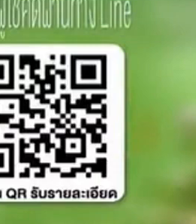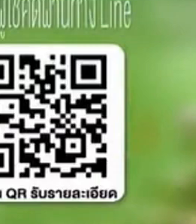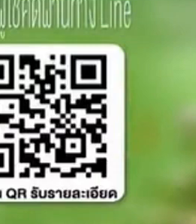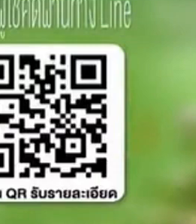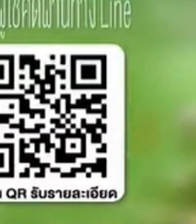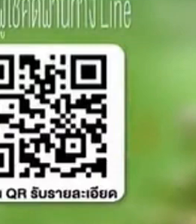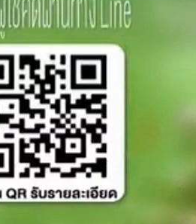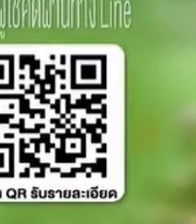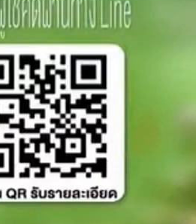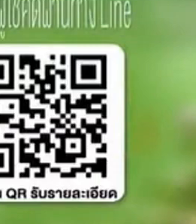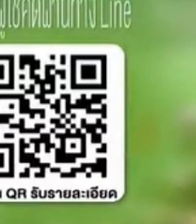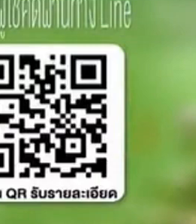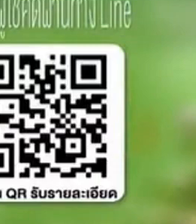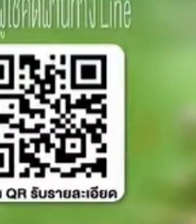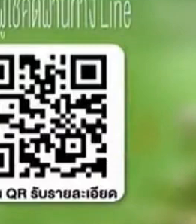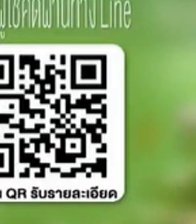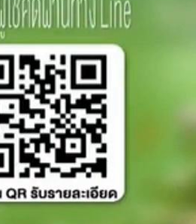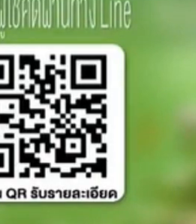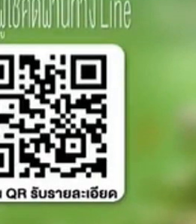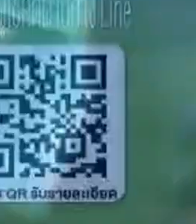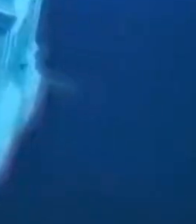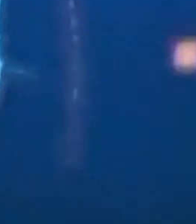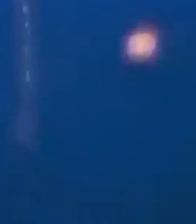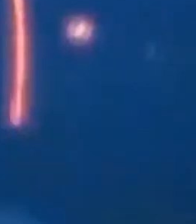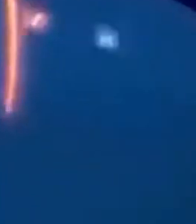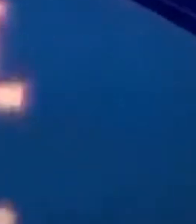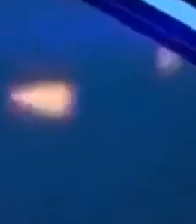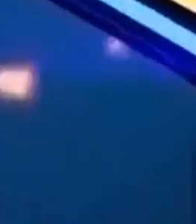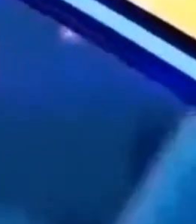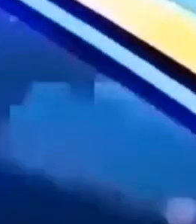ถึง30กันยายนนี้ส่งเลย